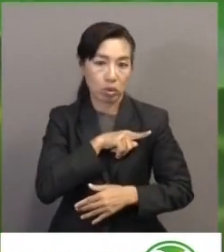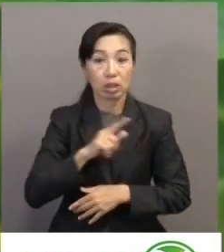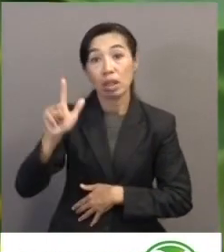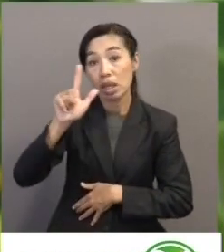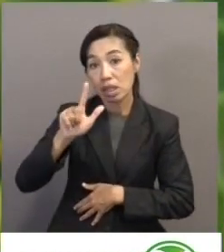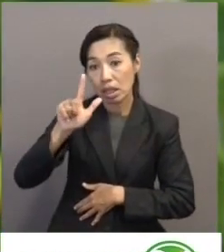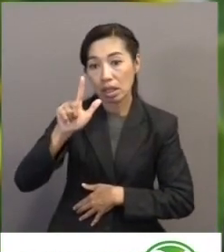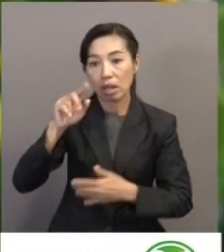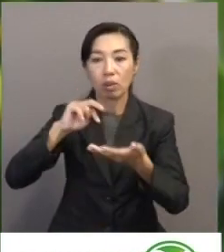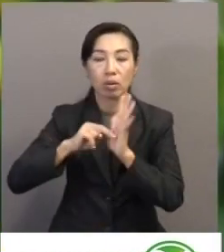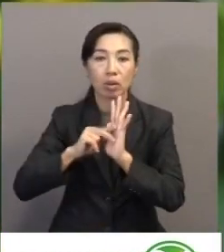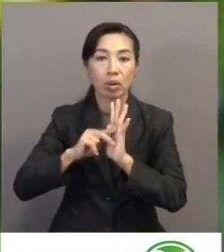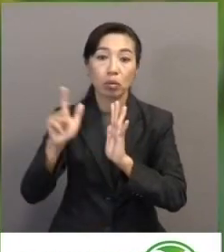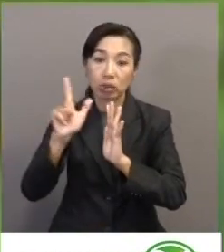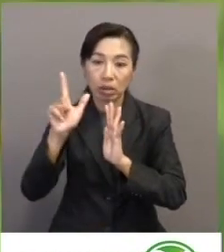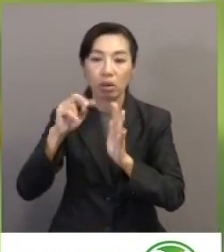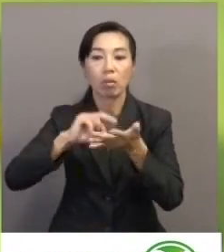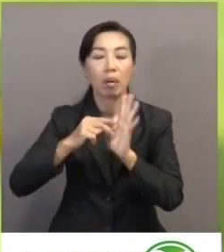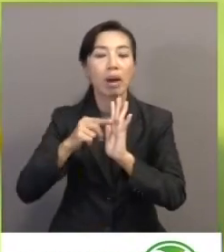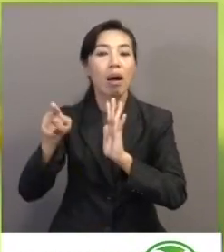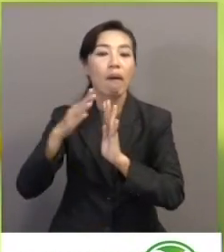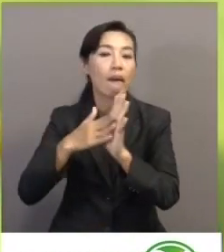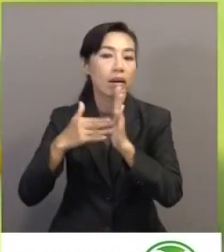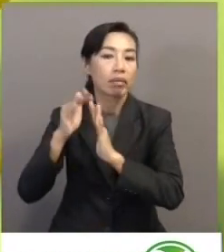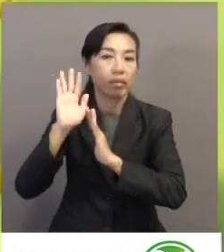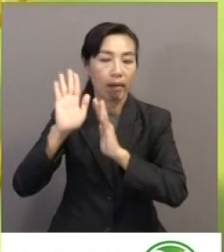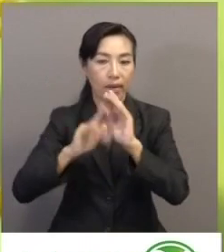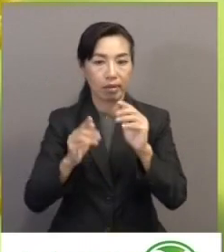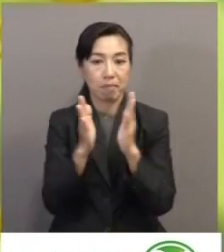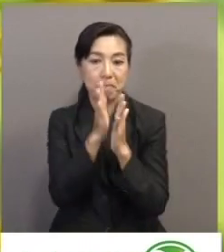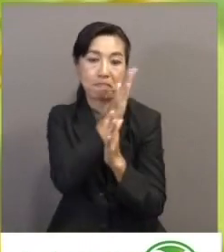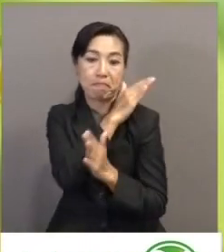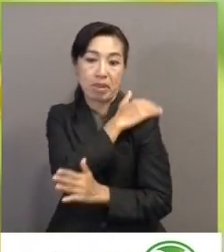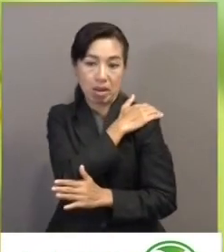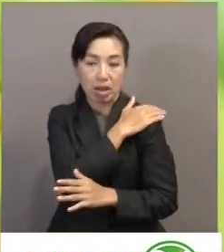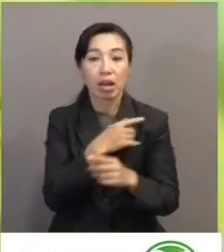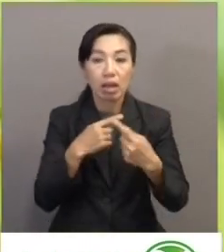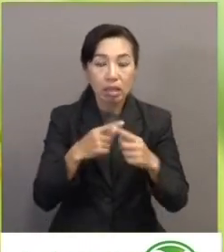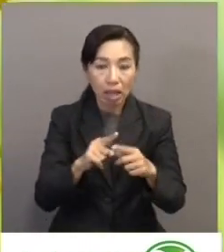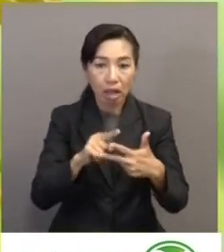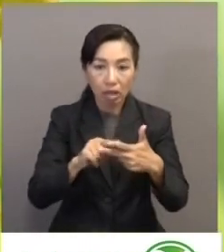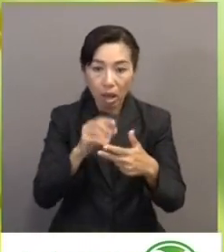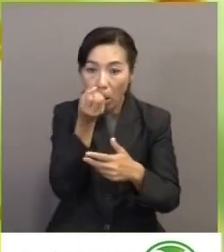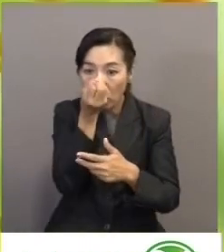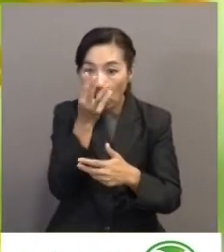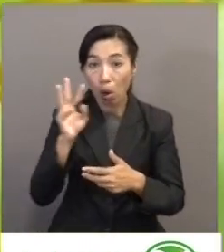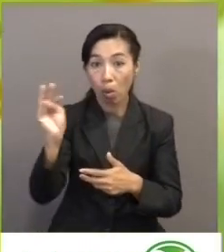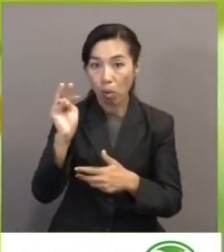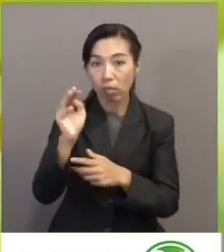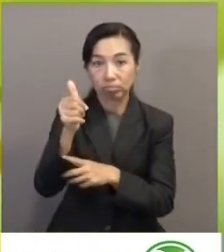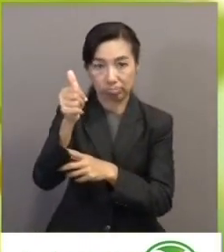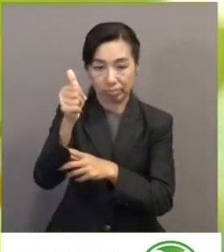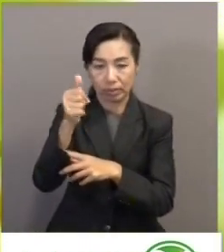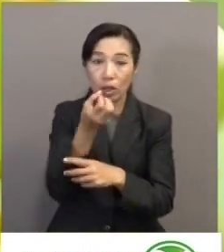จะหมายถึงสีแห่งพระสงฆ์สาวกแห่งองค์พระสัมมาสัมพุทธเจ้าแต่ถ้ามีดอกสีม่วงก็จะยิ่งดีเพ